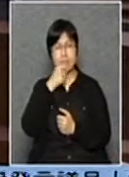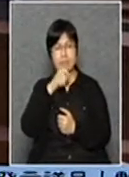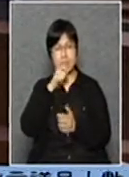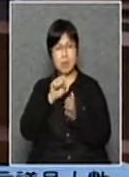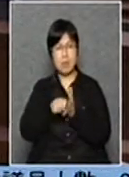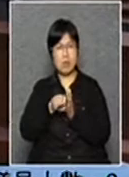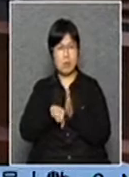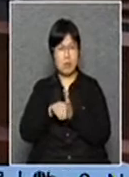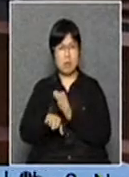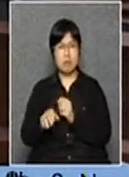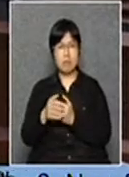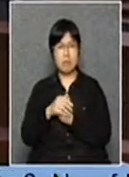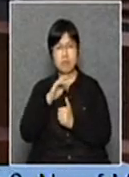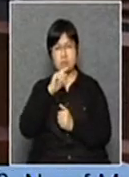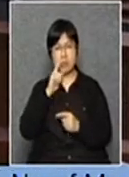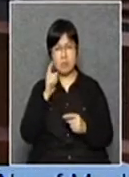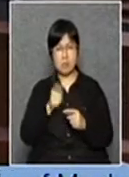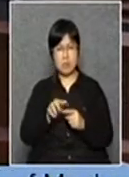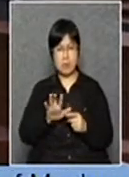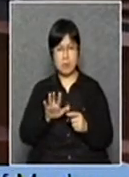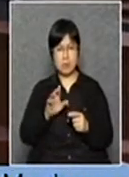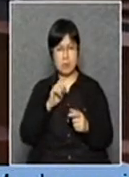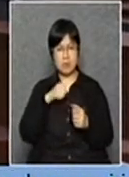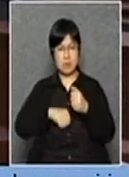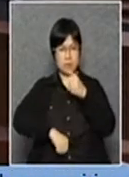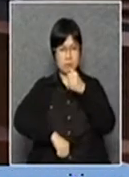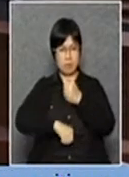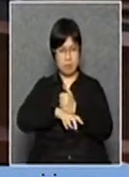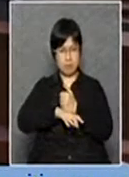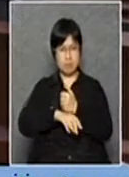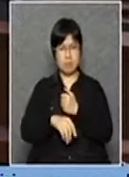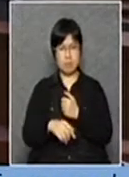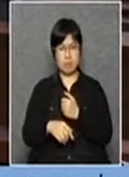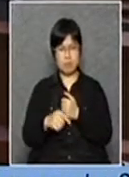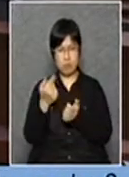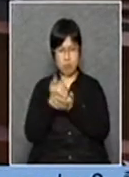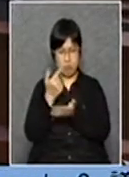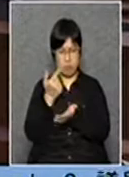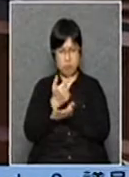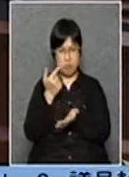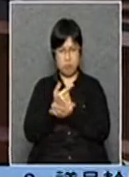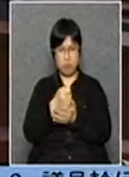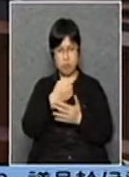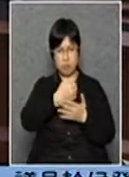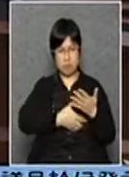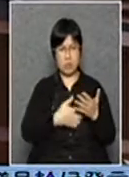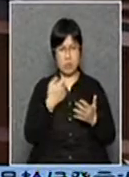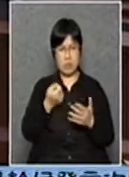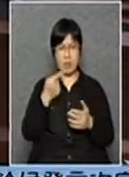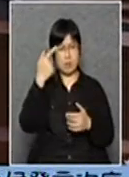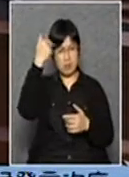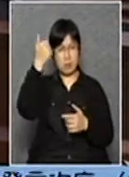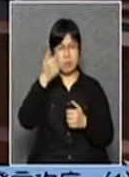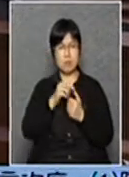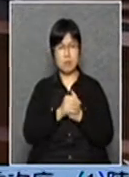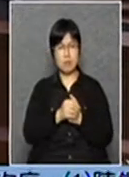事實上咧，如果我哋唔係將呢個最基本嘅好多時嘅最重大嘅原則都係好簡單嘅智慧嚟嘅啫，就係將